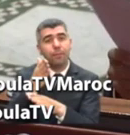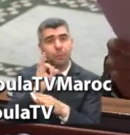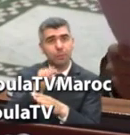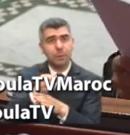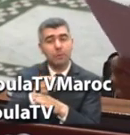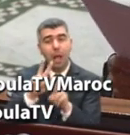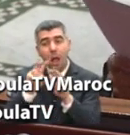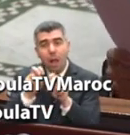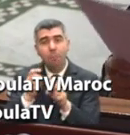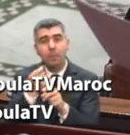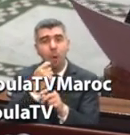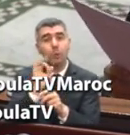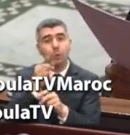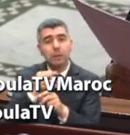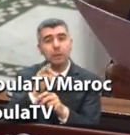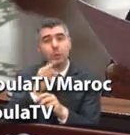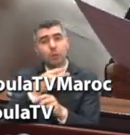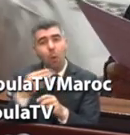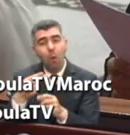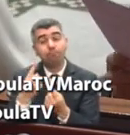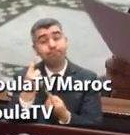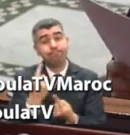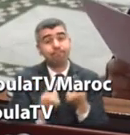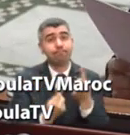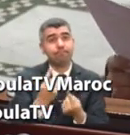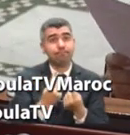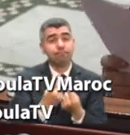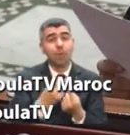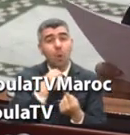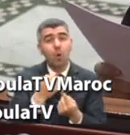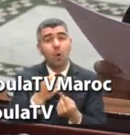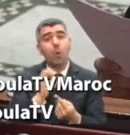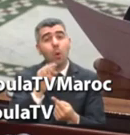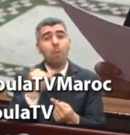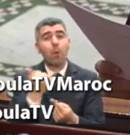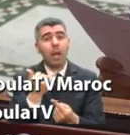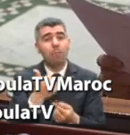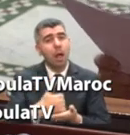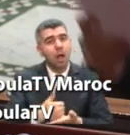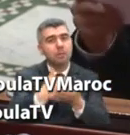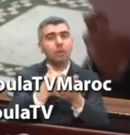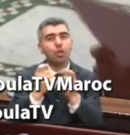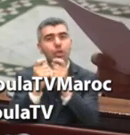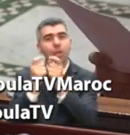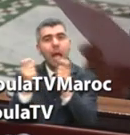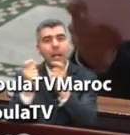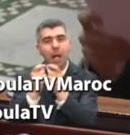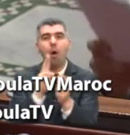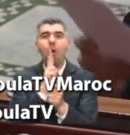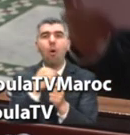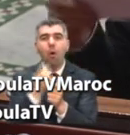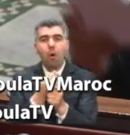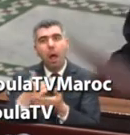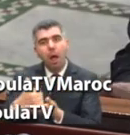كنحاولوا ما امكن نستعملوها باش يمكن نستجيبوا لهذه المساله هذه. تشجيع الصناعه الدوائيه، الحكومه واضعه مخطط تسريع الصناعي اللي فيه الصناعه الدوائيه